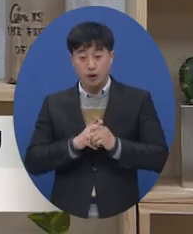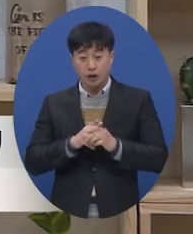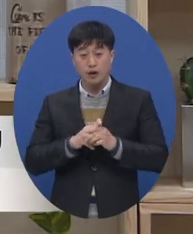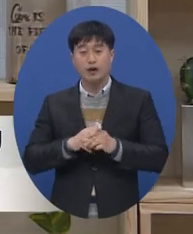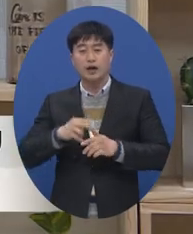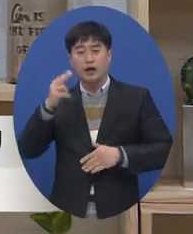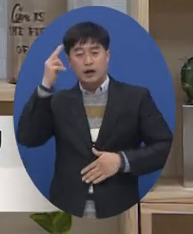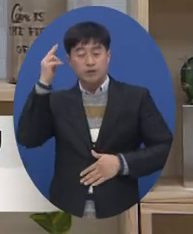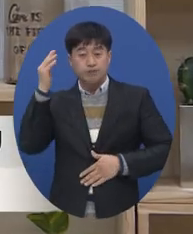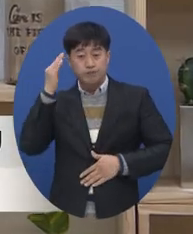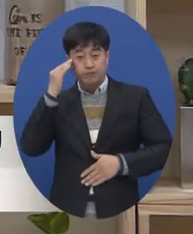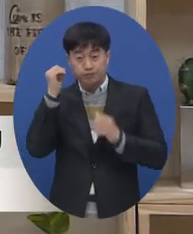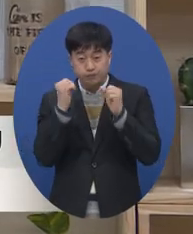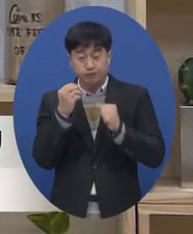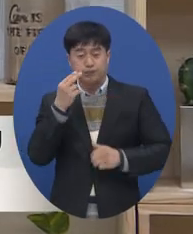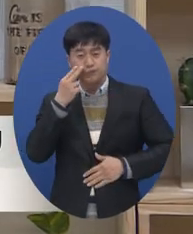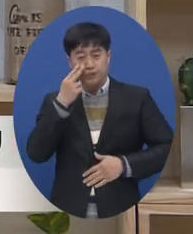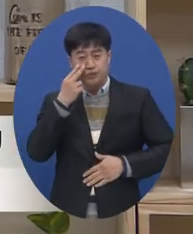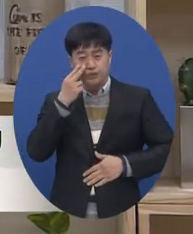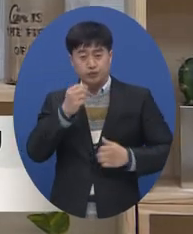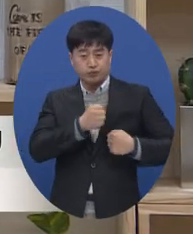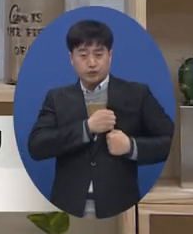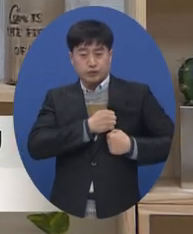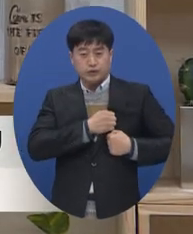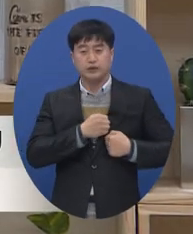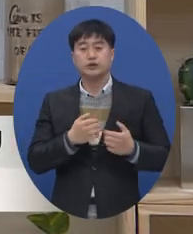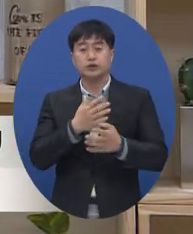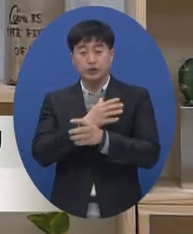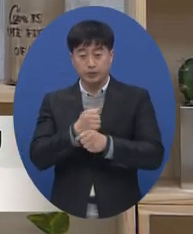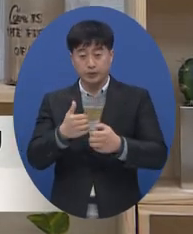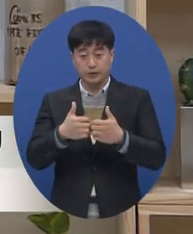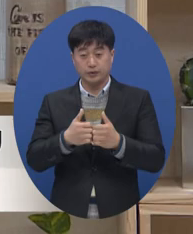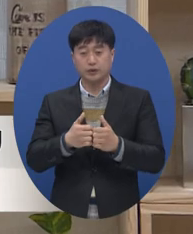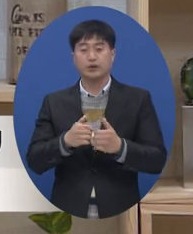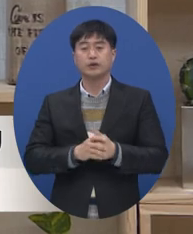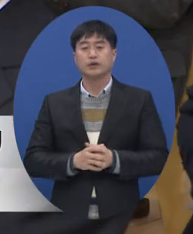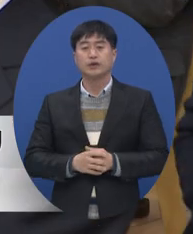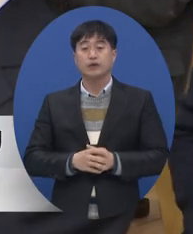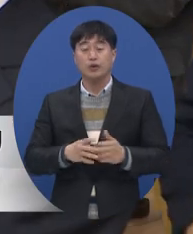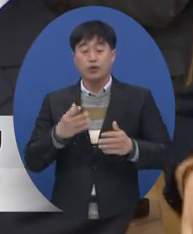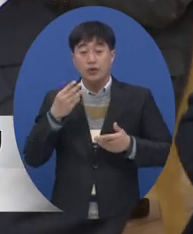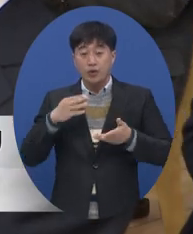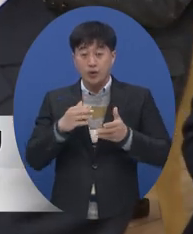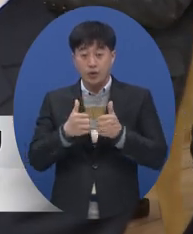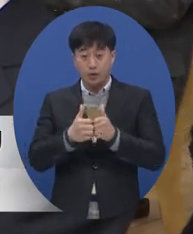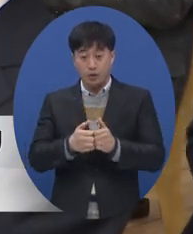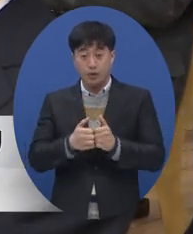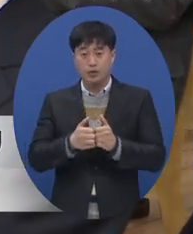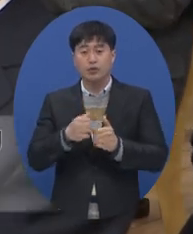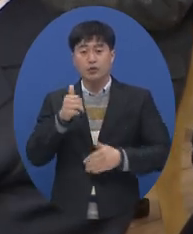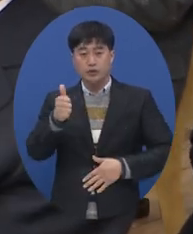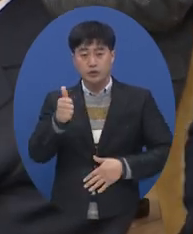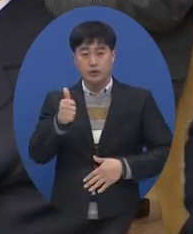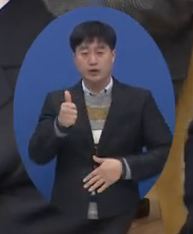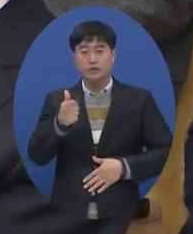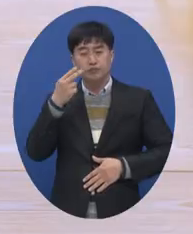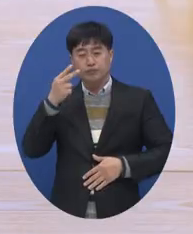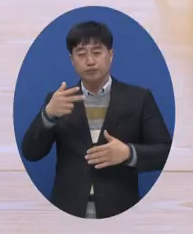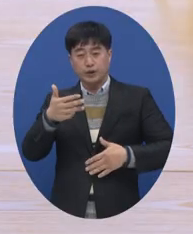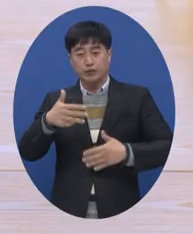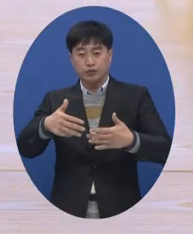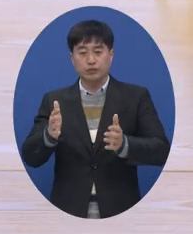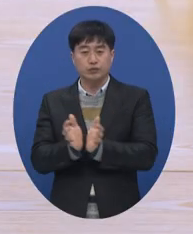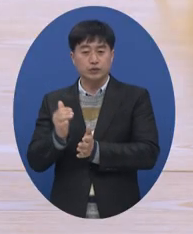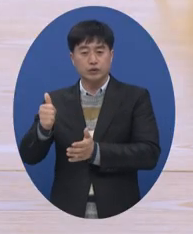협의체 입니다 이번 양해각서 체결에 따라 협의회의 장을 도지사와 미 8군 사령관 톱 으로 격상 해 정기회의를